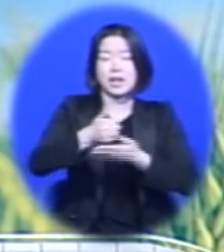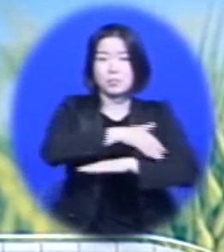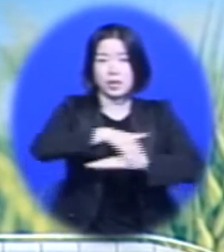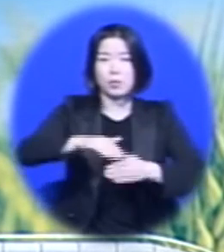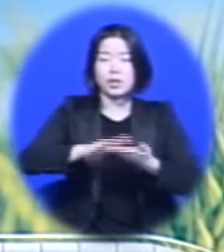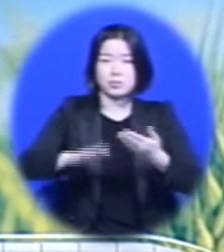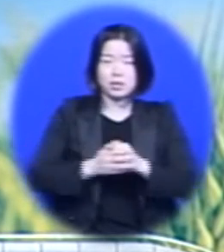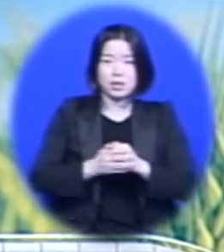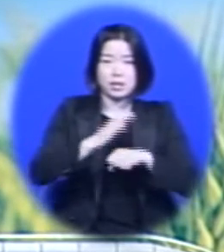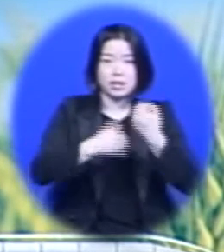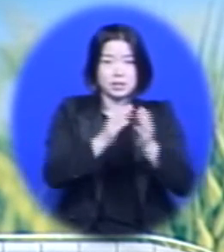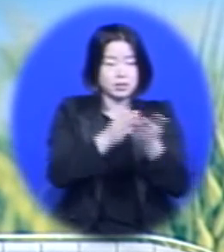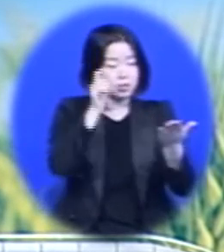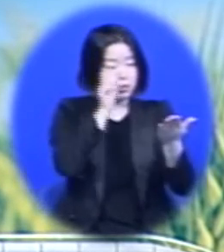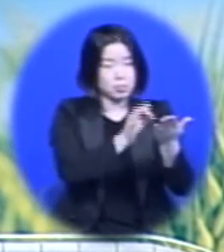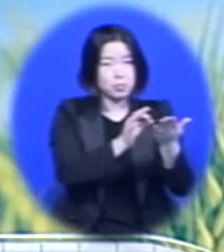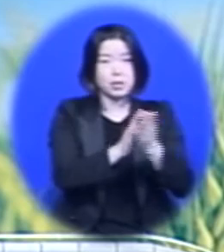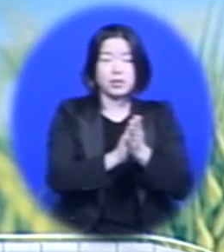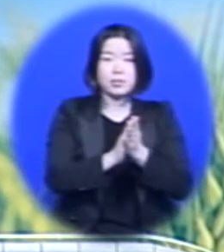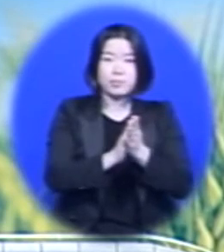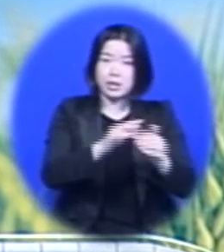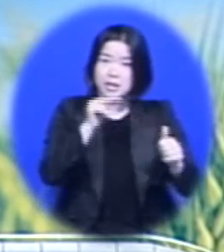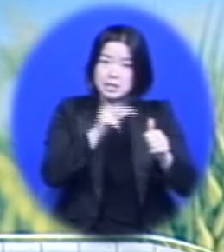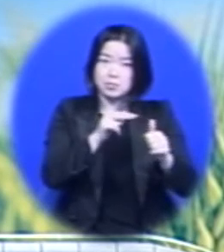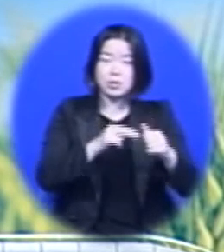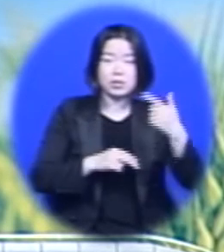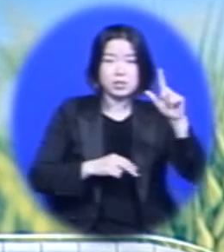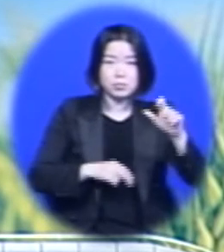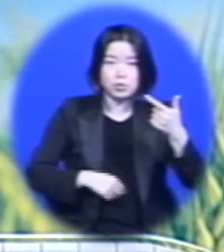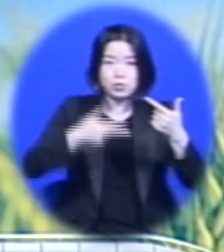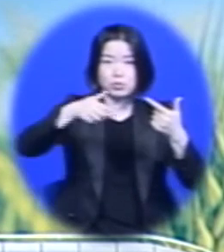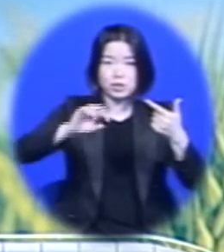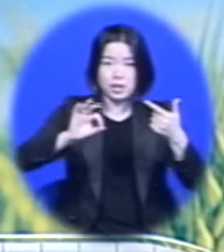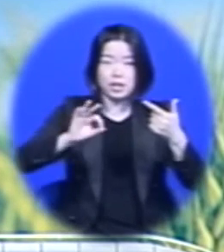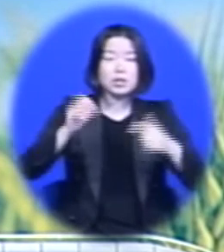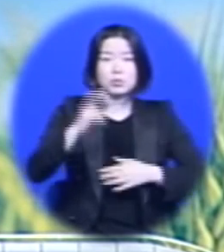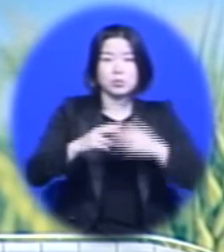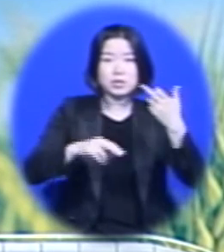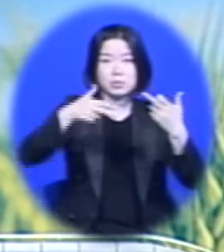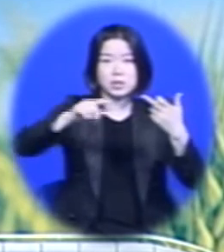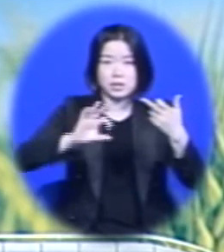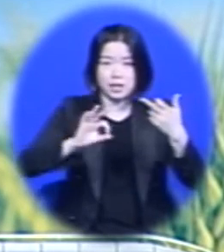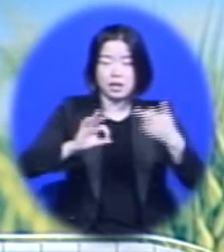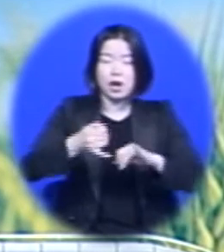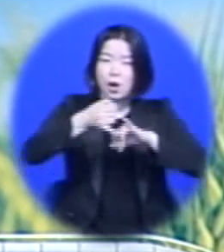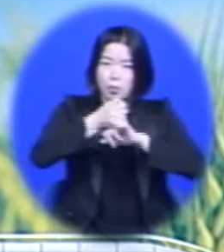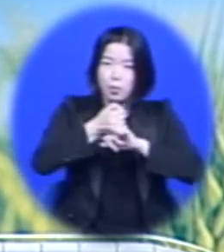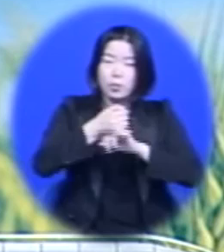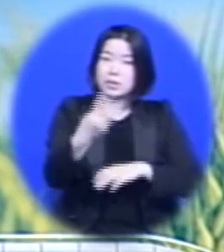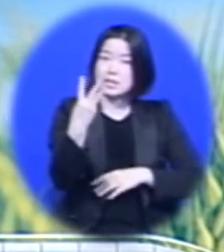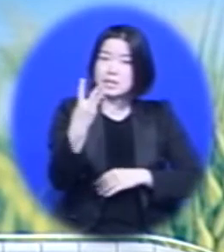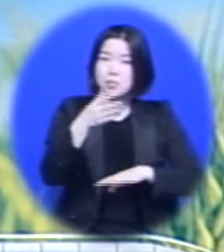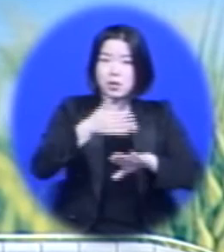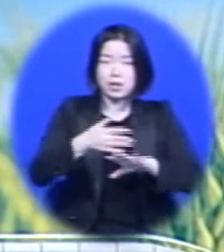보면 하나님께서 신명기 16장 16절 17절에 보면 반드시 세 번의 감사절기를